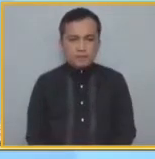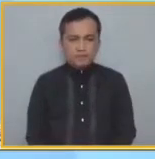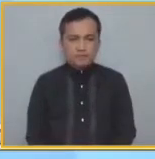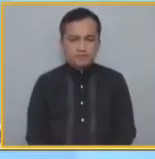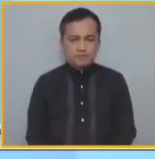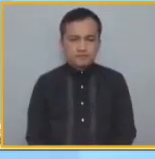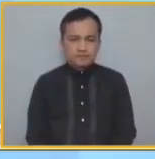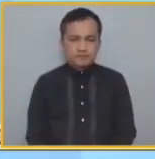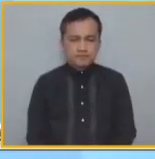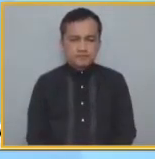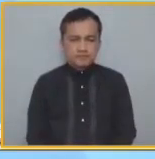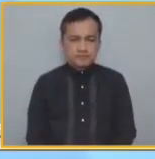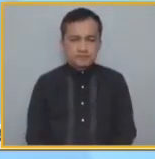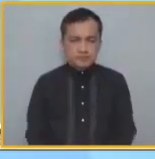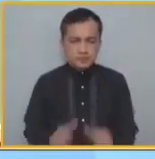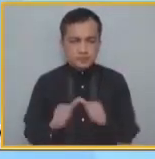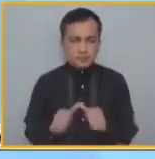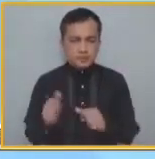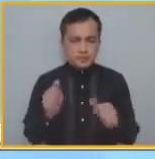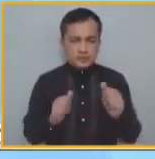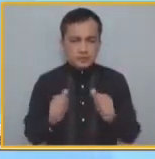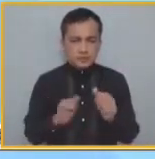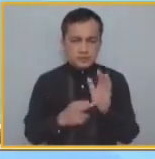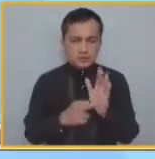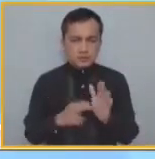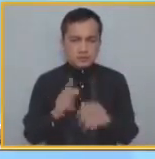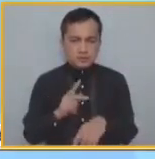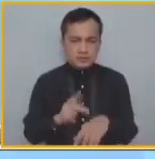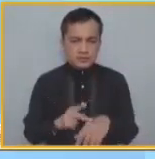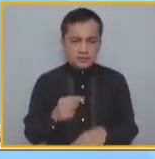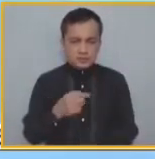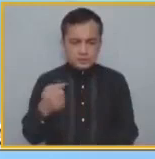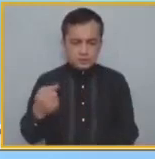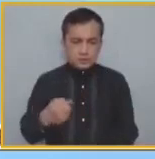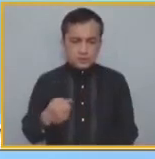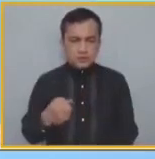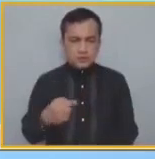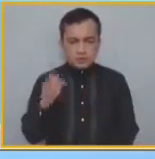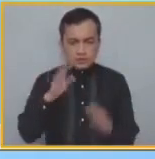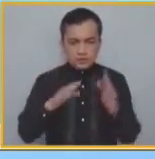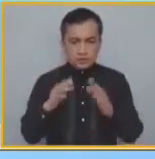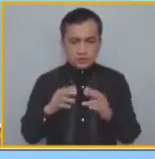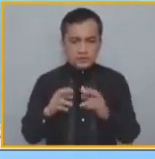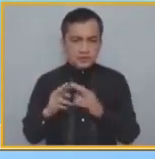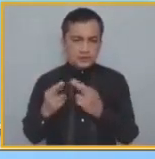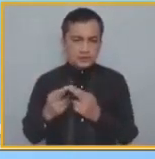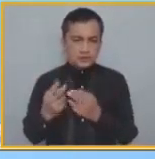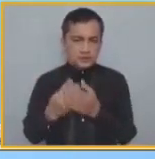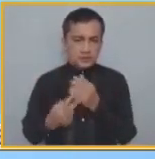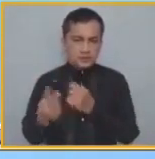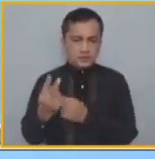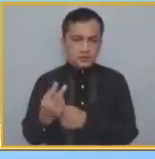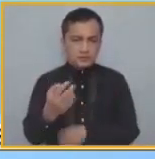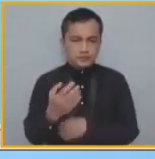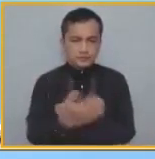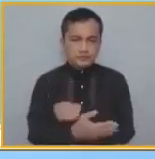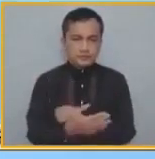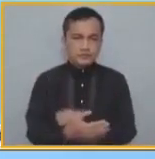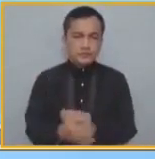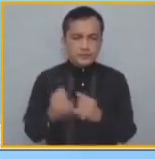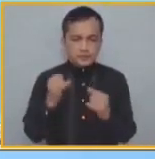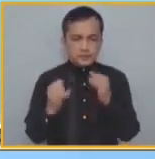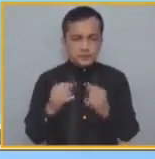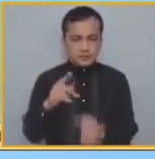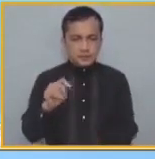Patuloy na inaaksyon na kinatawan ng Pilipinas sa China ang gusot sa relasyon ng dalawang bansa. Sa eksklusibong panayam ng PTV